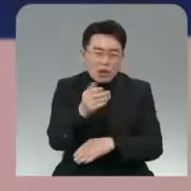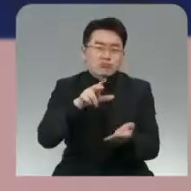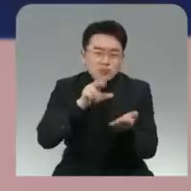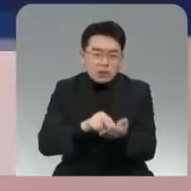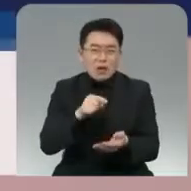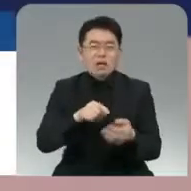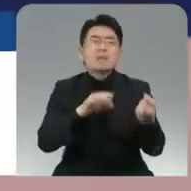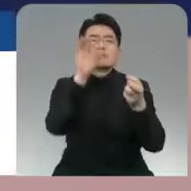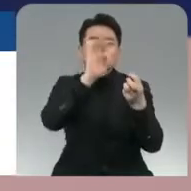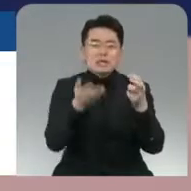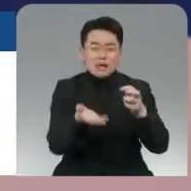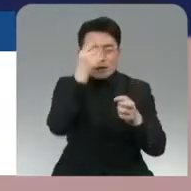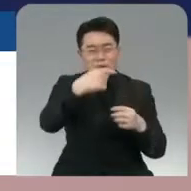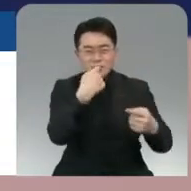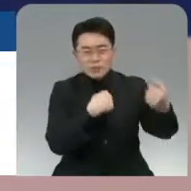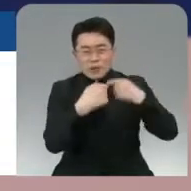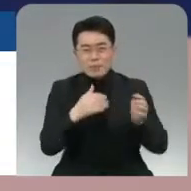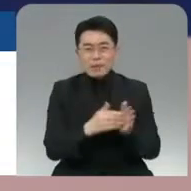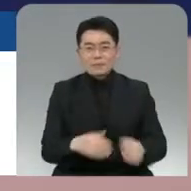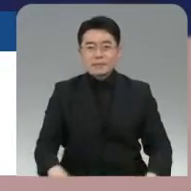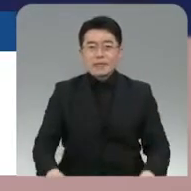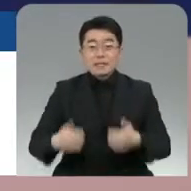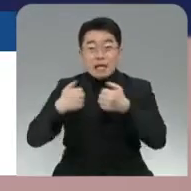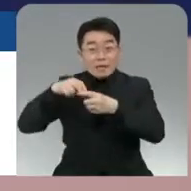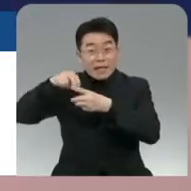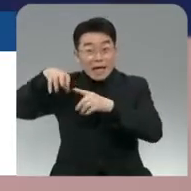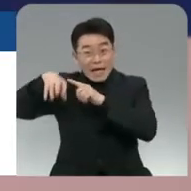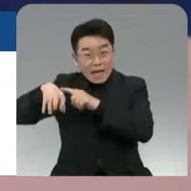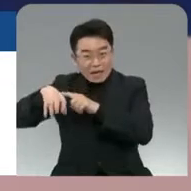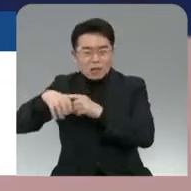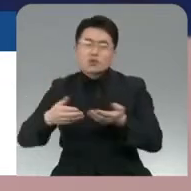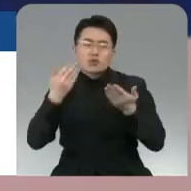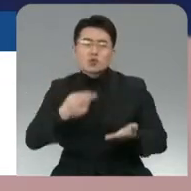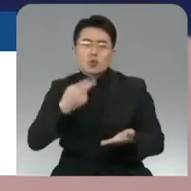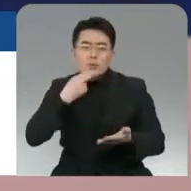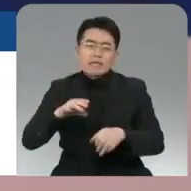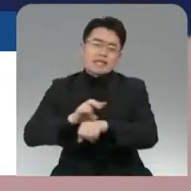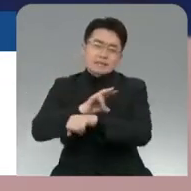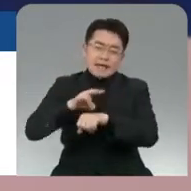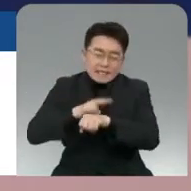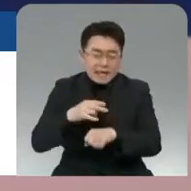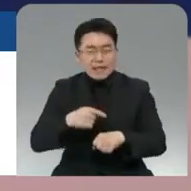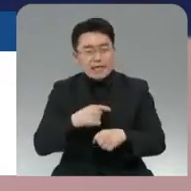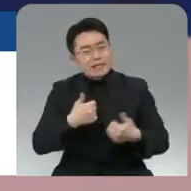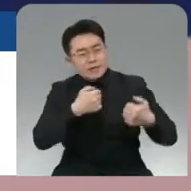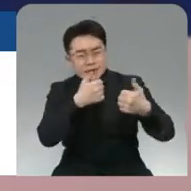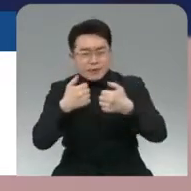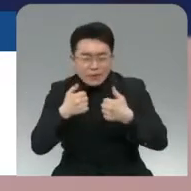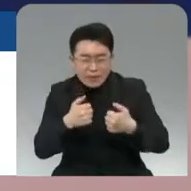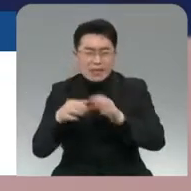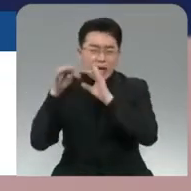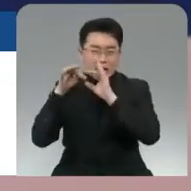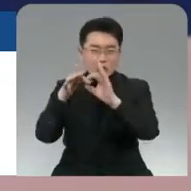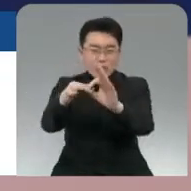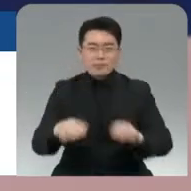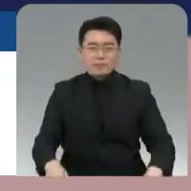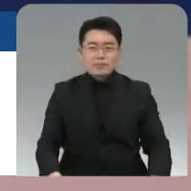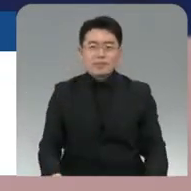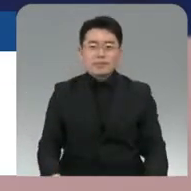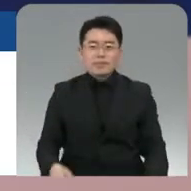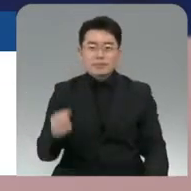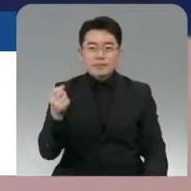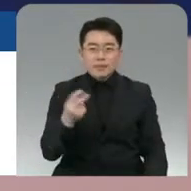перекрытие границы эксперты прогнозируют что трудности с логистикой усугубятся поскольку крупные мировые